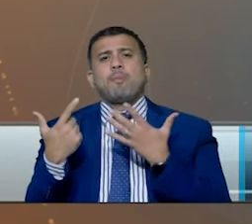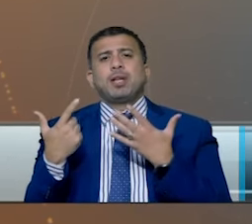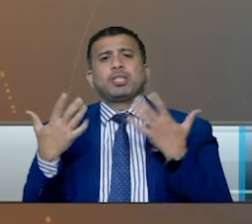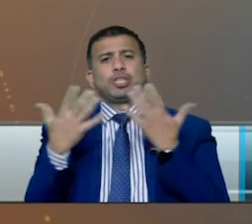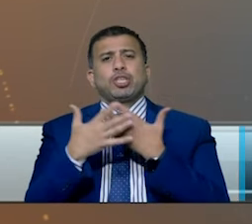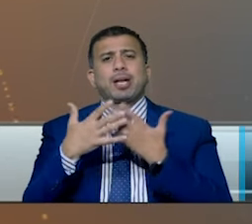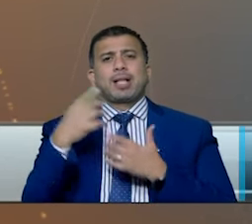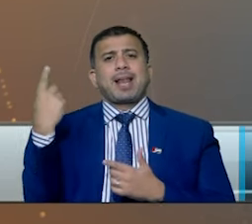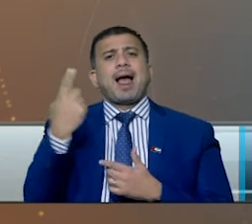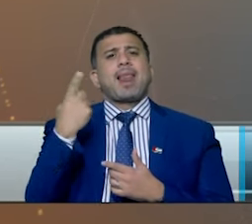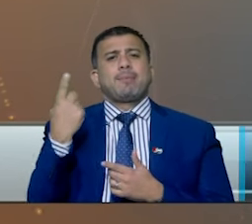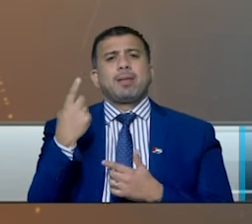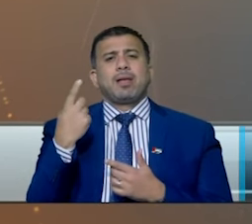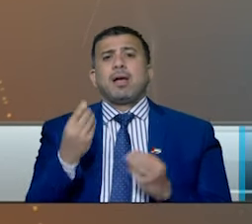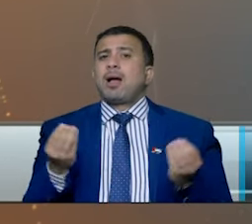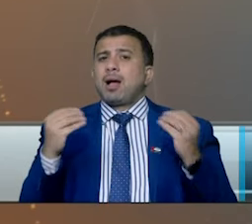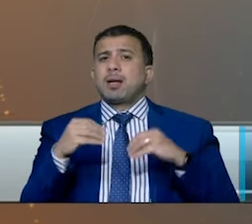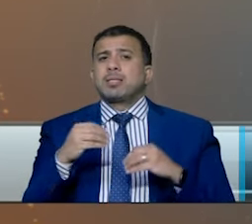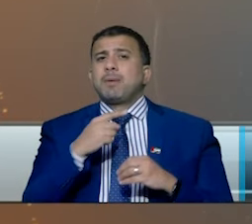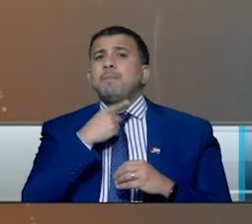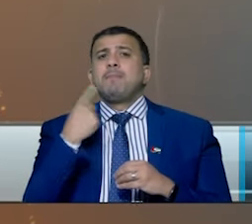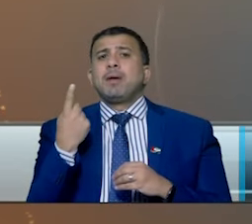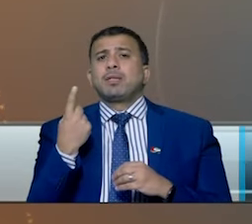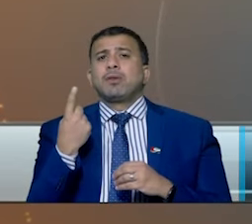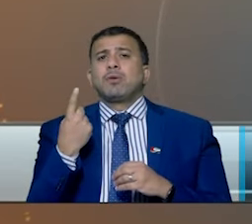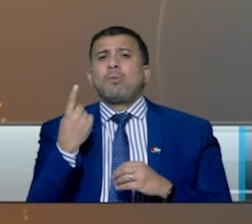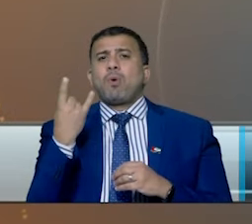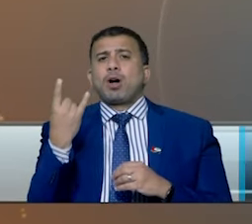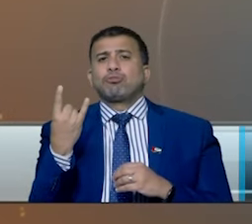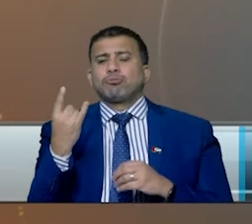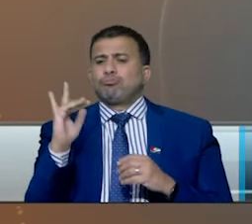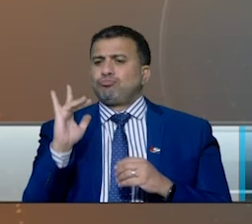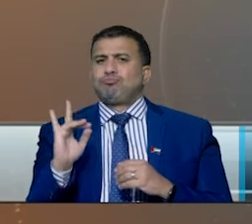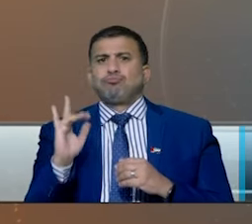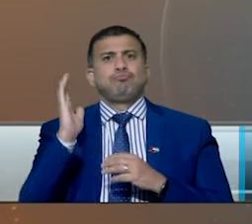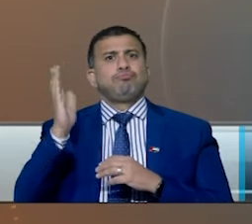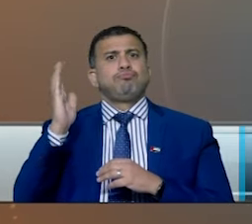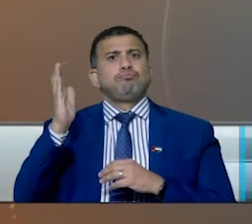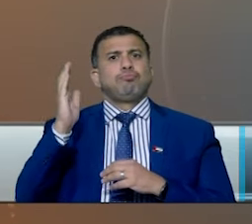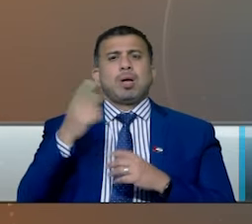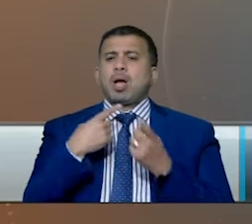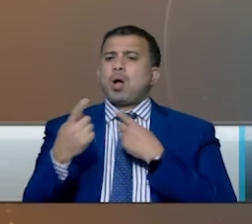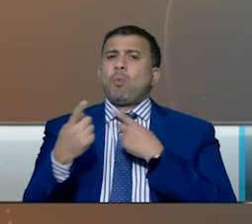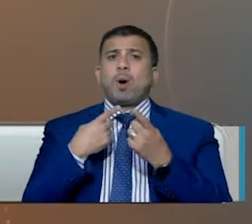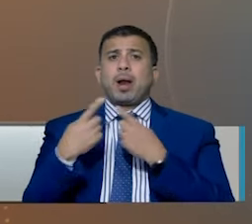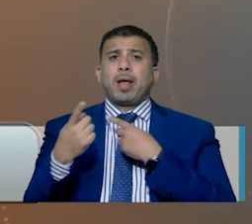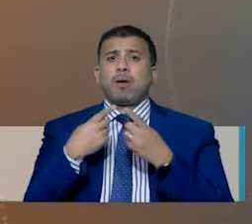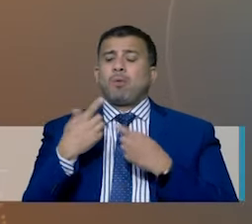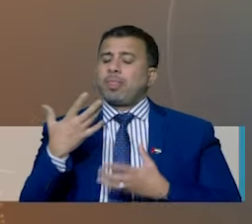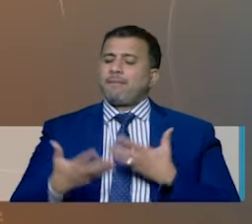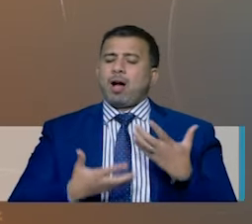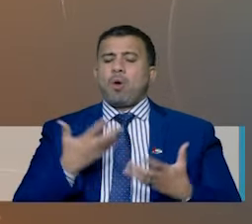و700 شركه عالميه في اكثر من 110 جلسات رئيسيه حواريه وتفاعل